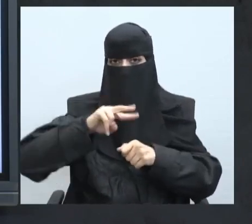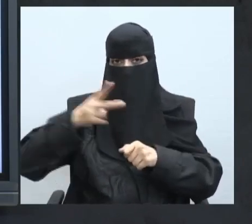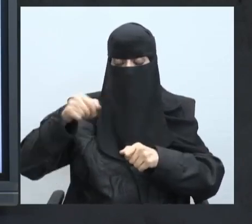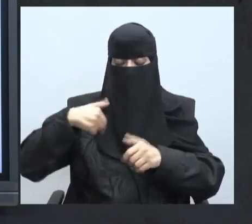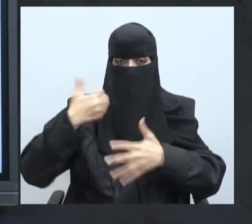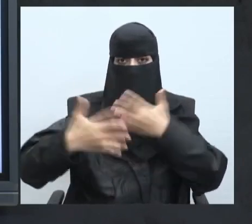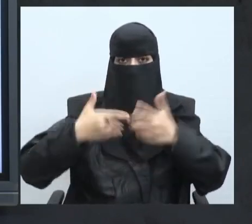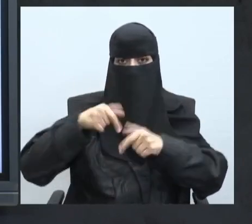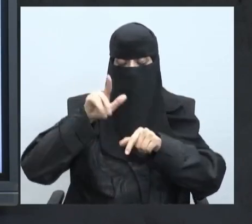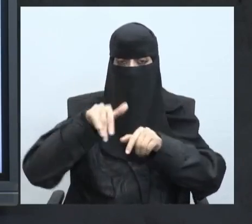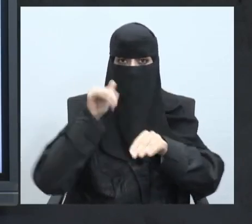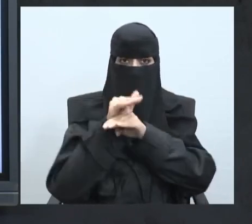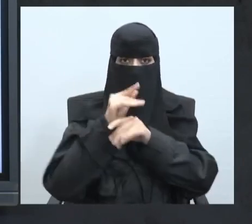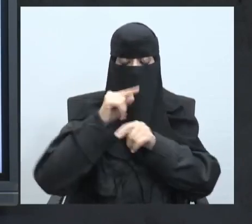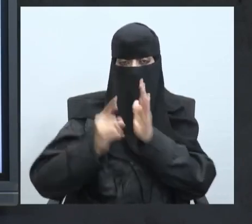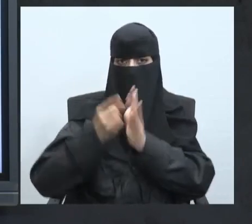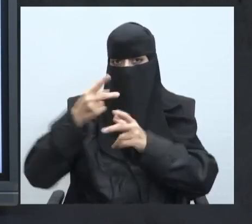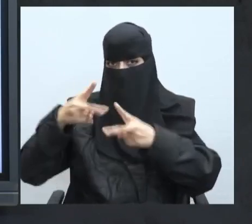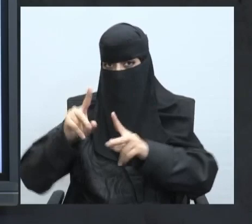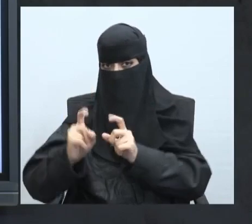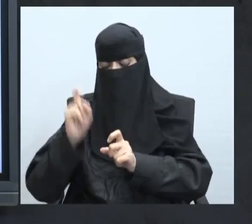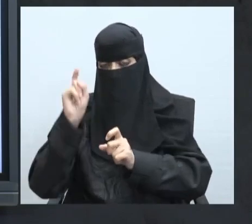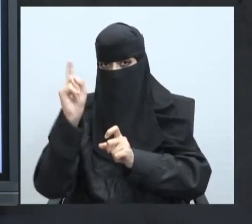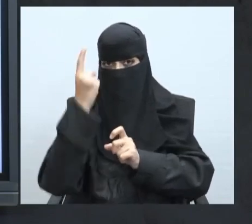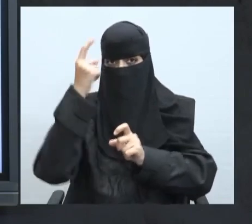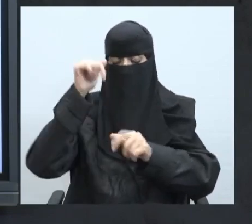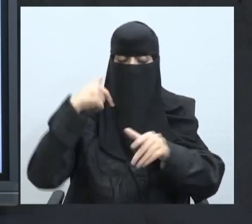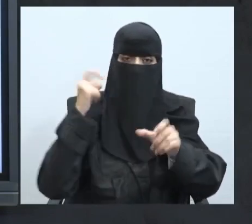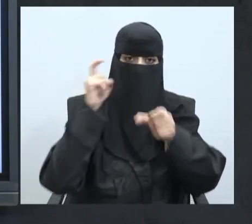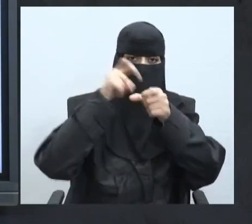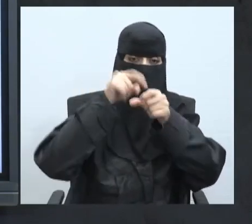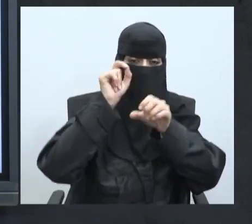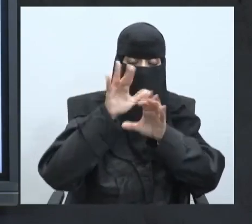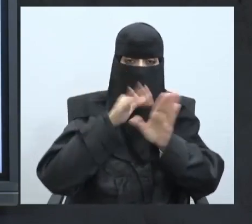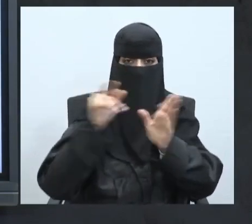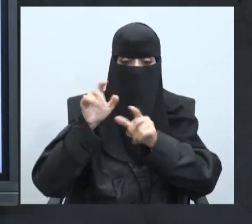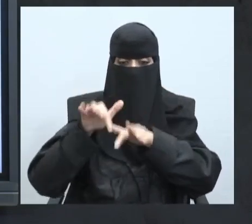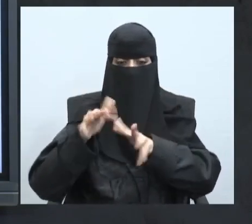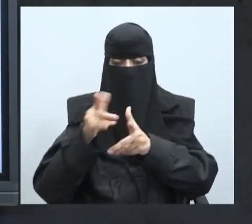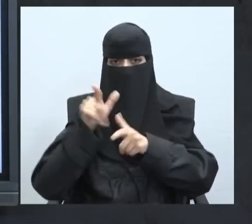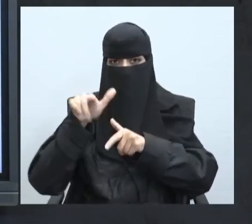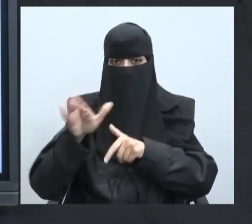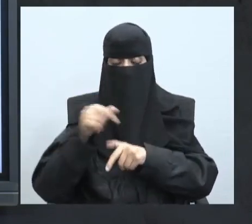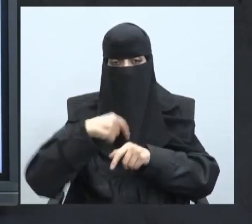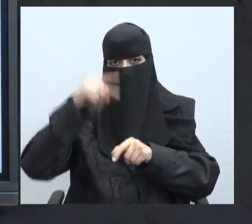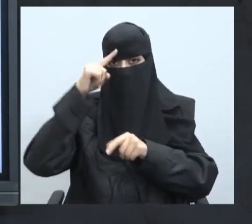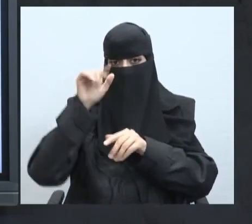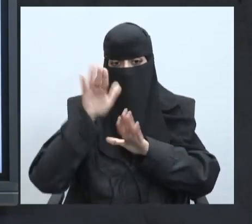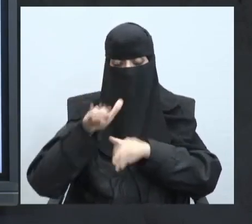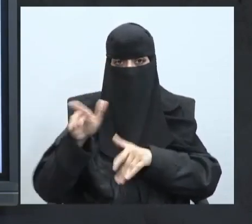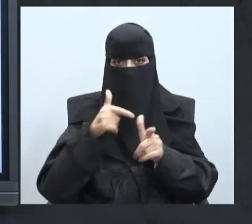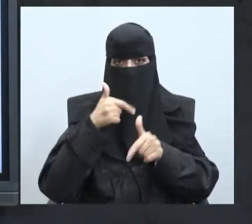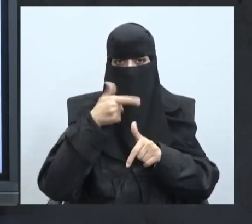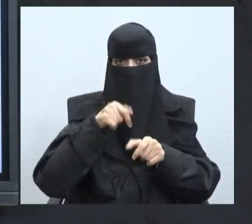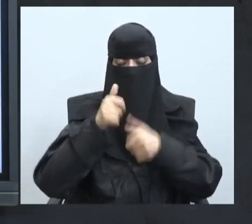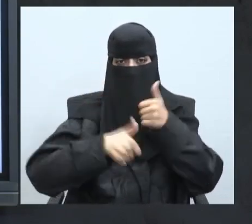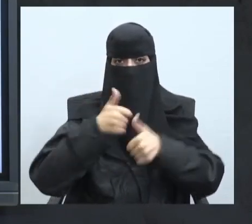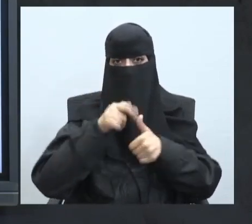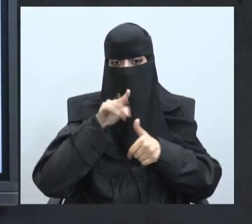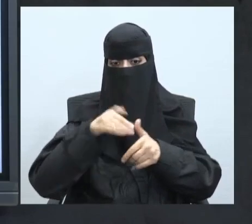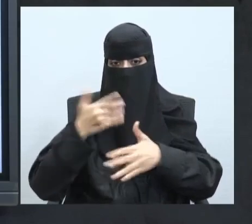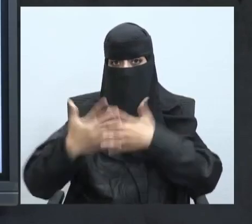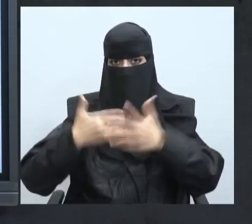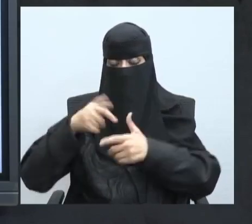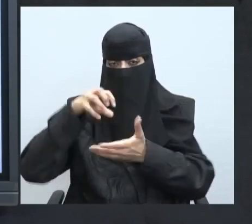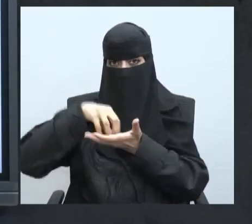درستها تبدا من الاول الى اخر او نقطه التوقف بالنسبه لهذا المثال المذكور لديك في الاختبار بالنسبه